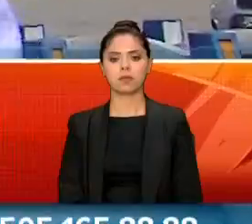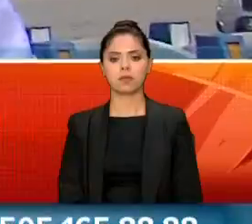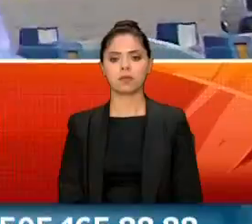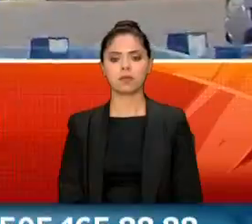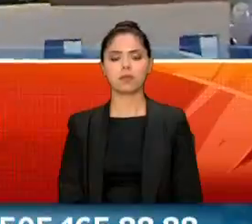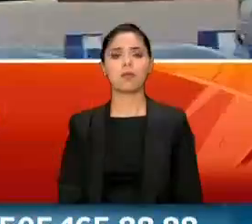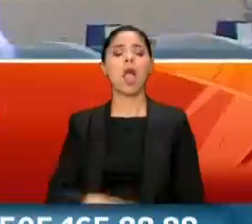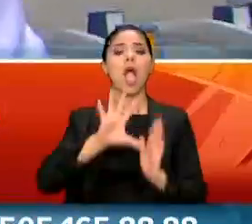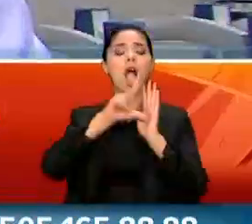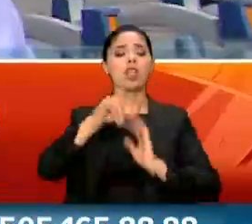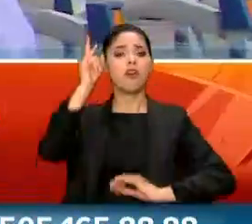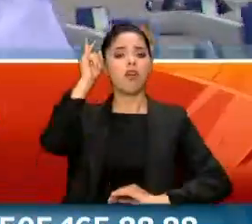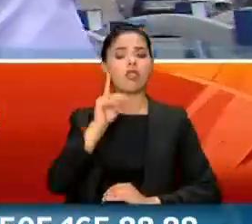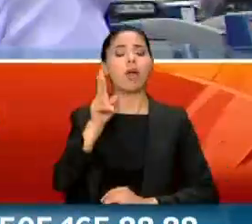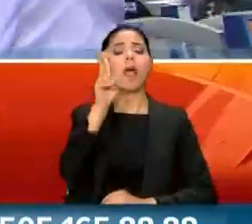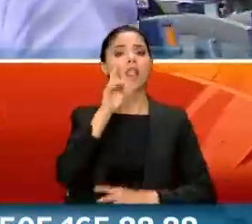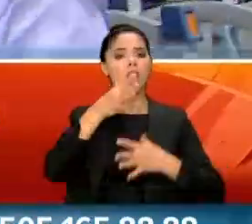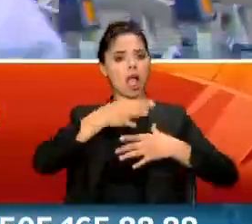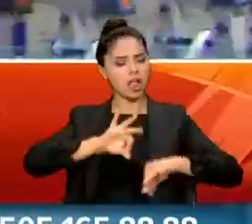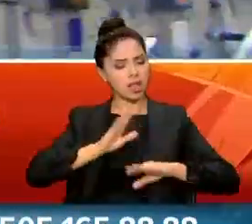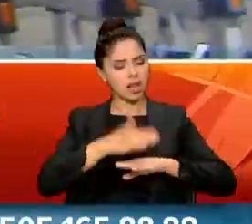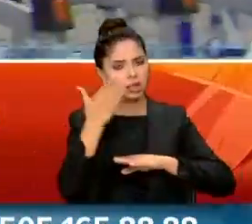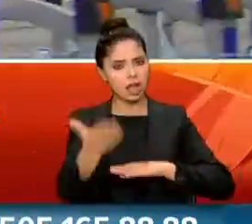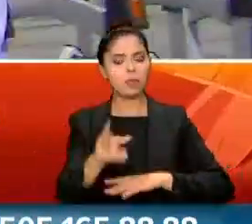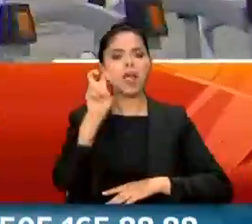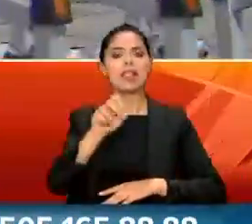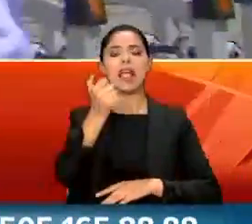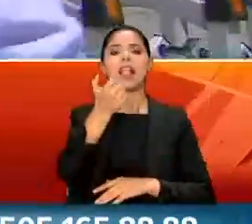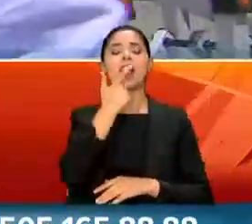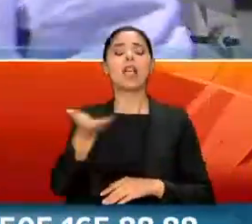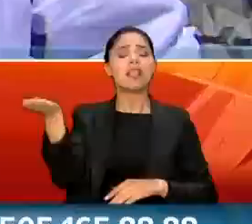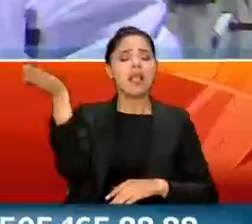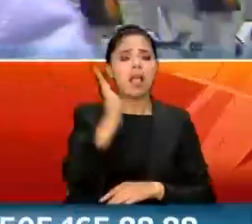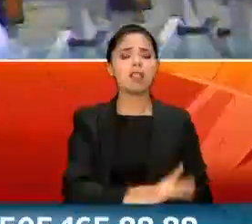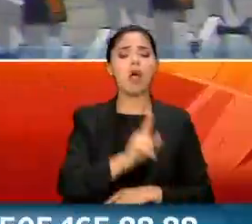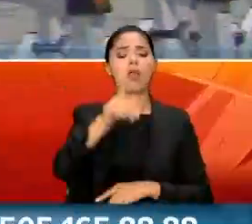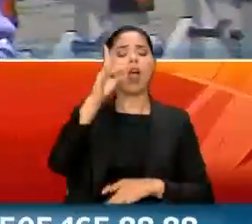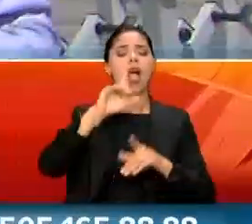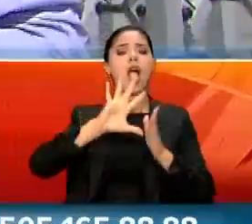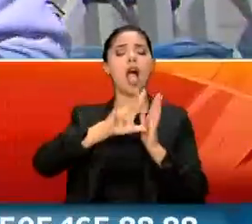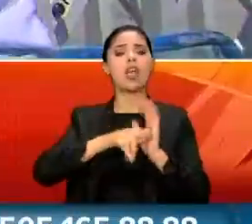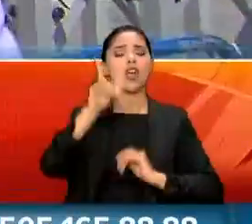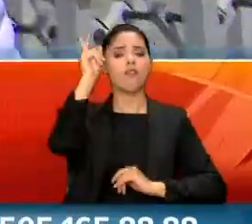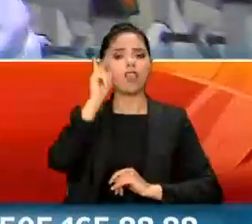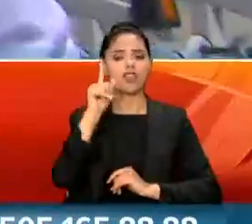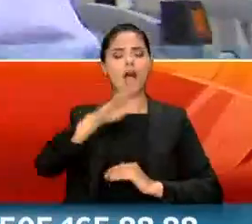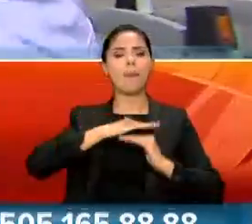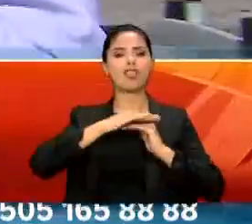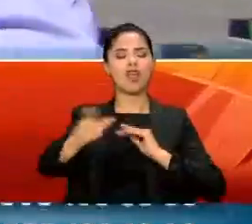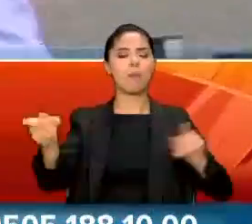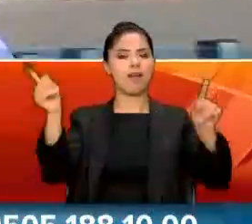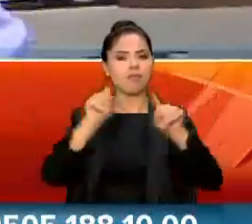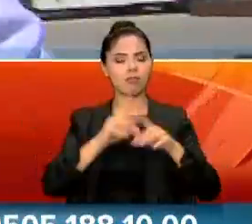atılmıştır. Ayasofya Camii'nde son hazırlıklar yapılıyor. 86 yıl aradan sonra Ayasofya Camii cemaatiyle